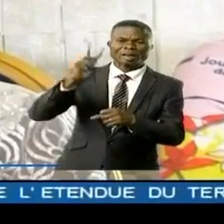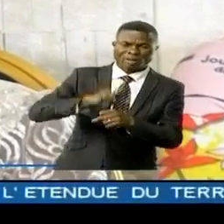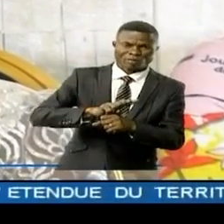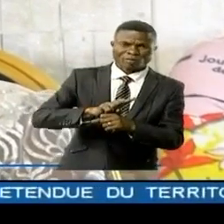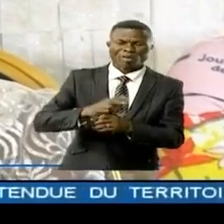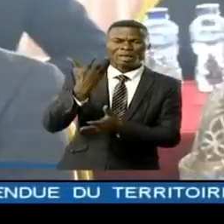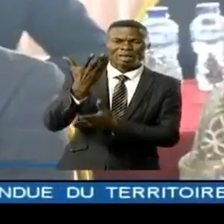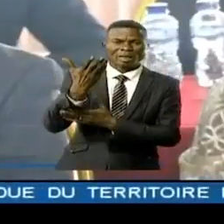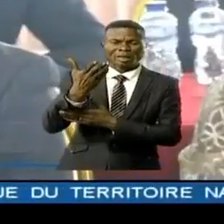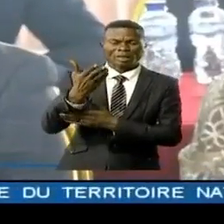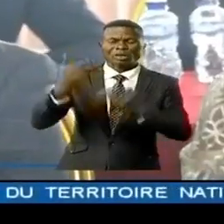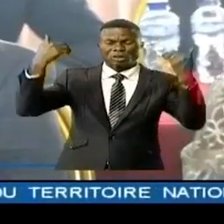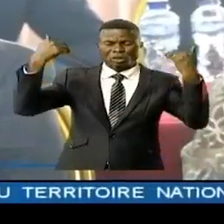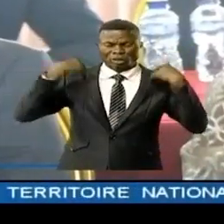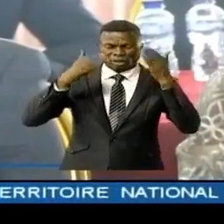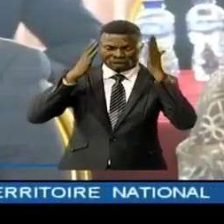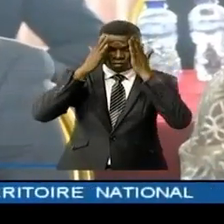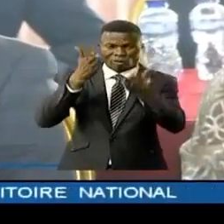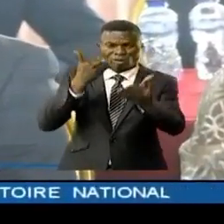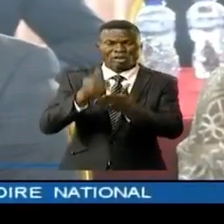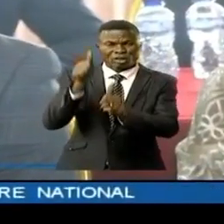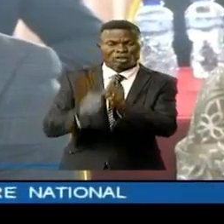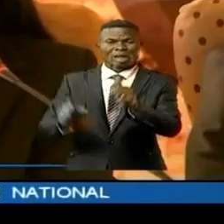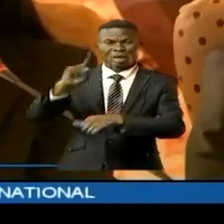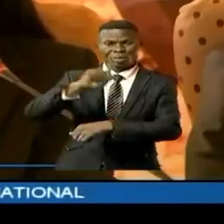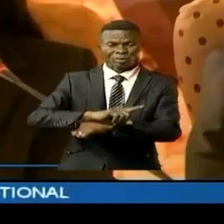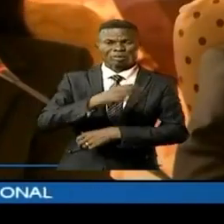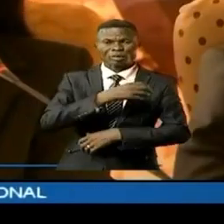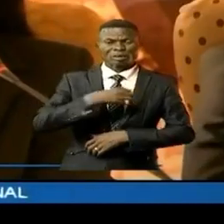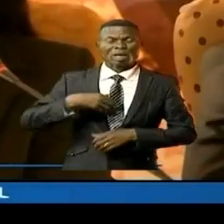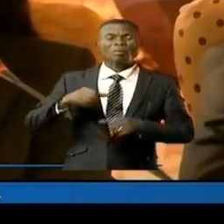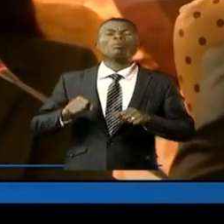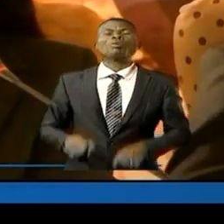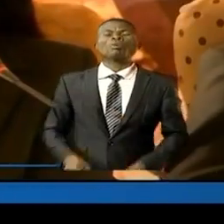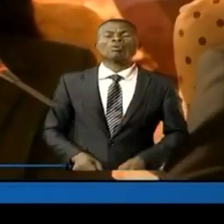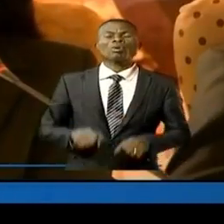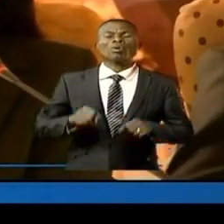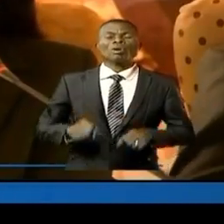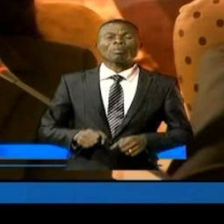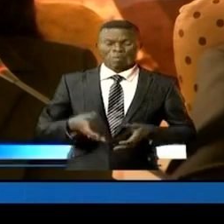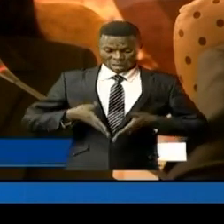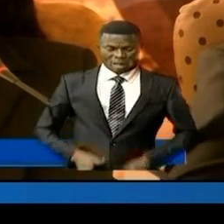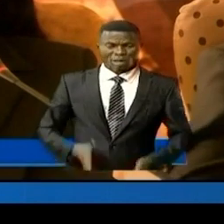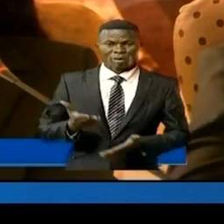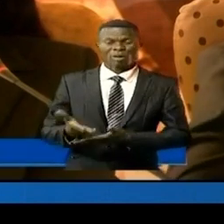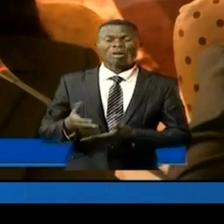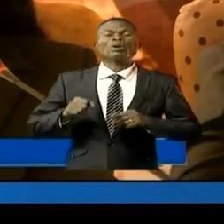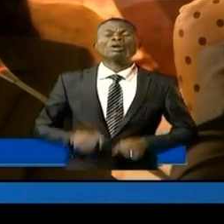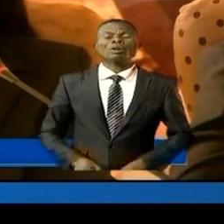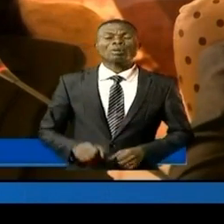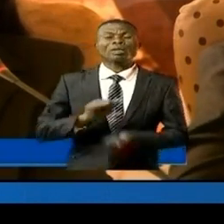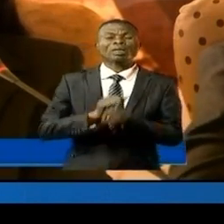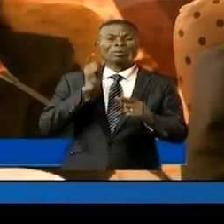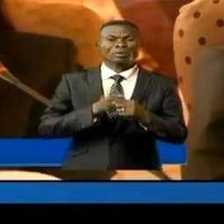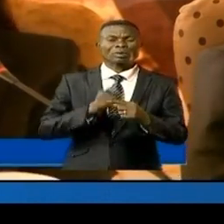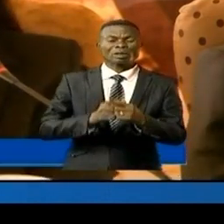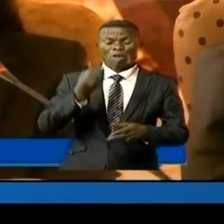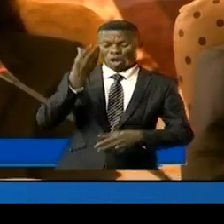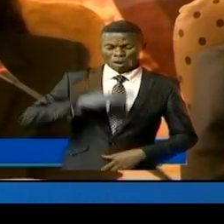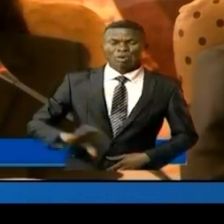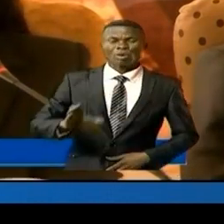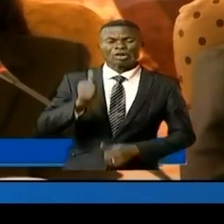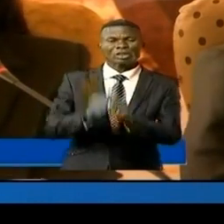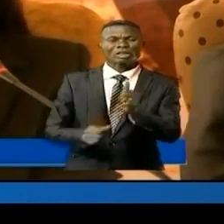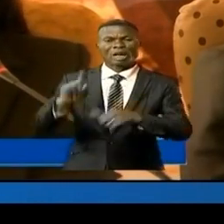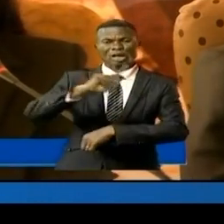l'attention de décide de chaque jour qui passe des femmes meurent elles meurent en couches elle meurt de complications d'avortement chaque jour